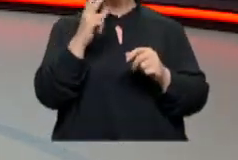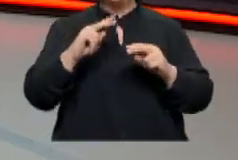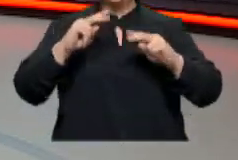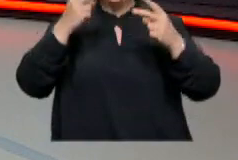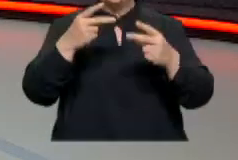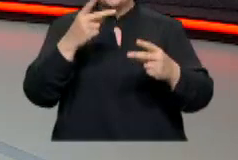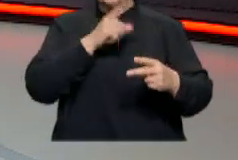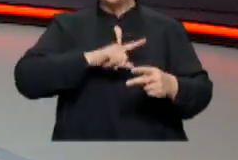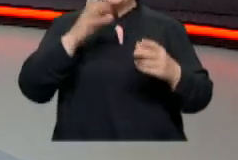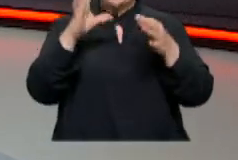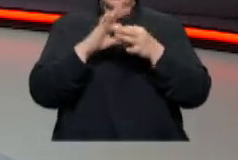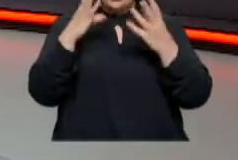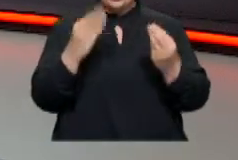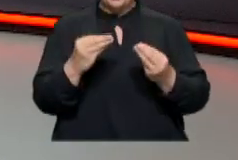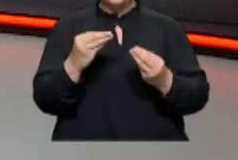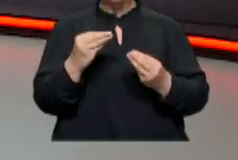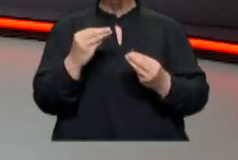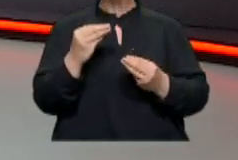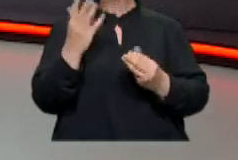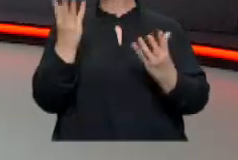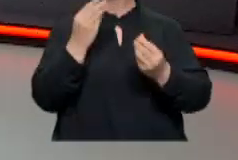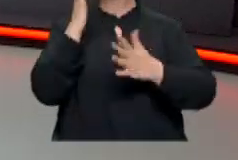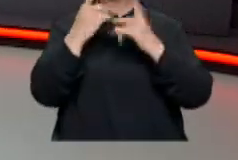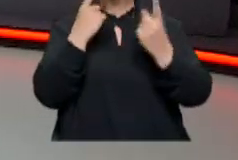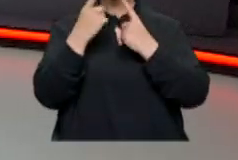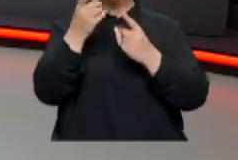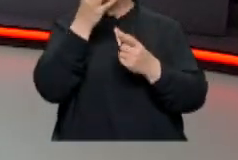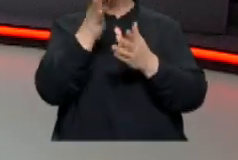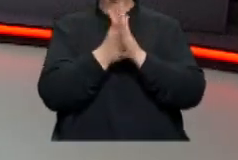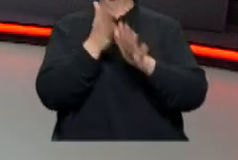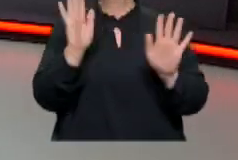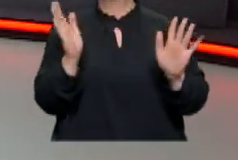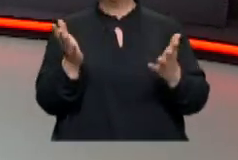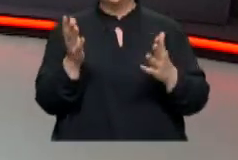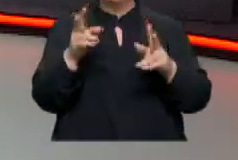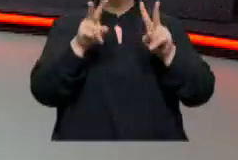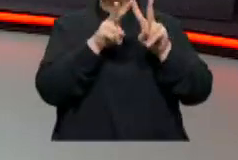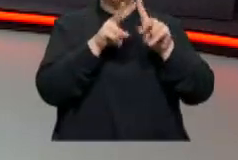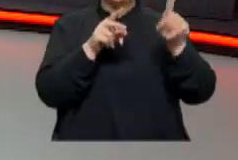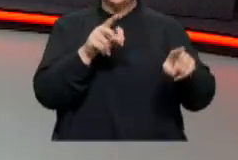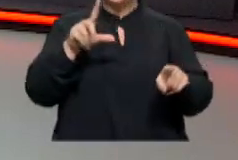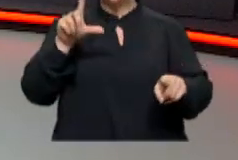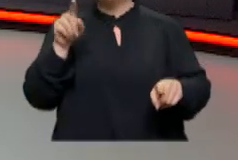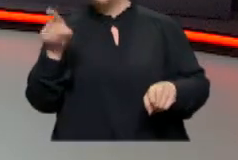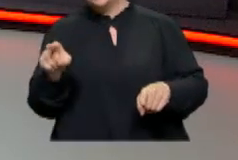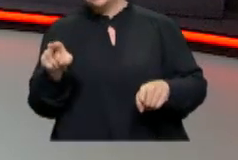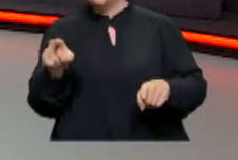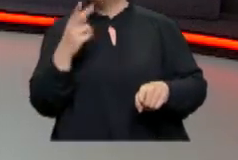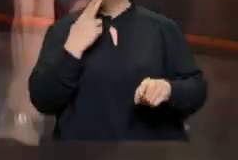kalan iki adayla ilgili olarak üstüne çok konuşulur. Bu haber bitmez. Macron mu, Le Pen mi?